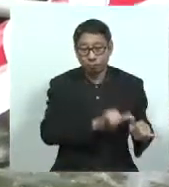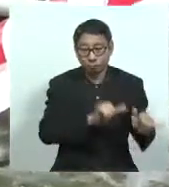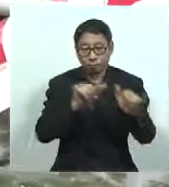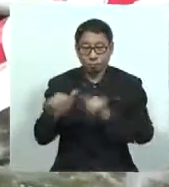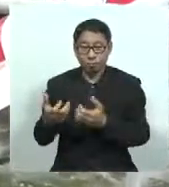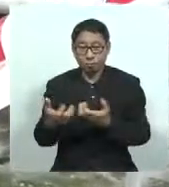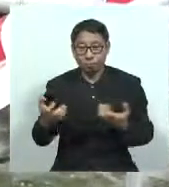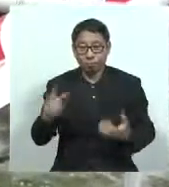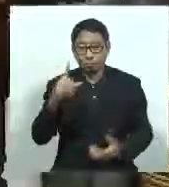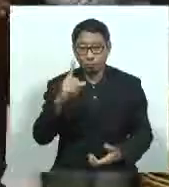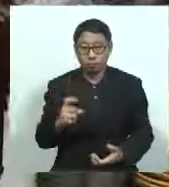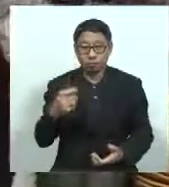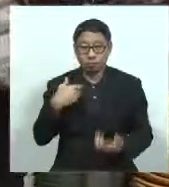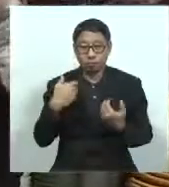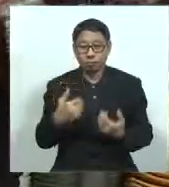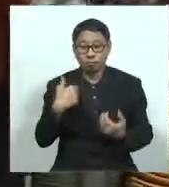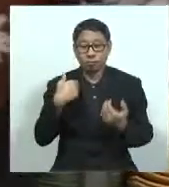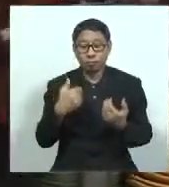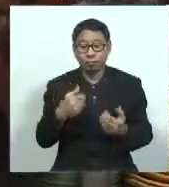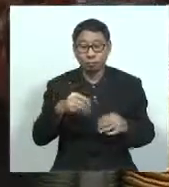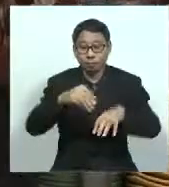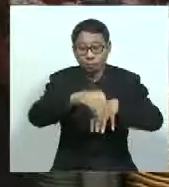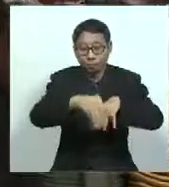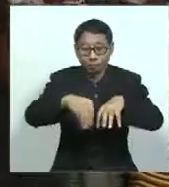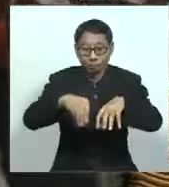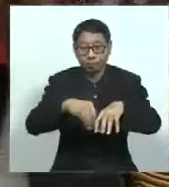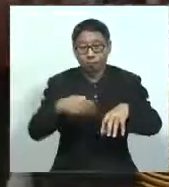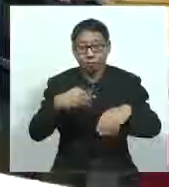ของที่เสียหายโดยเฉพาะจุดที่อยู่รอบนอก